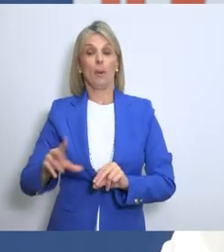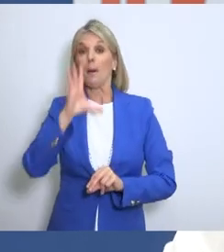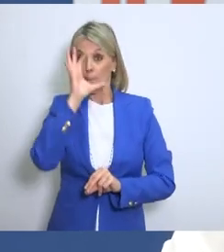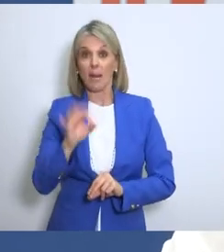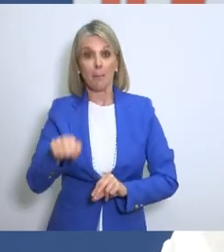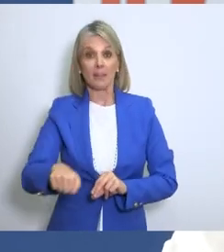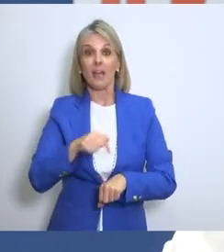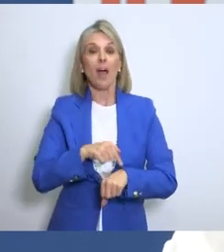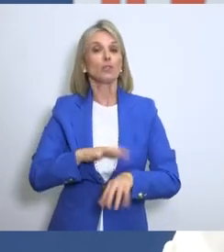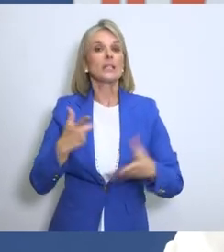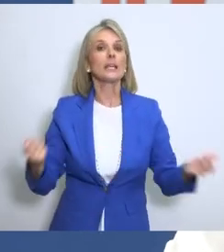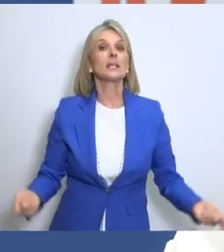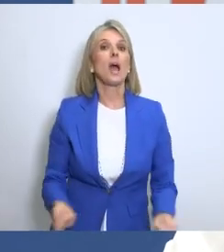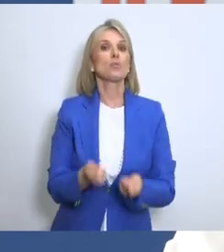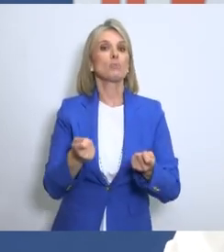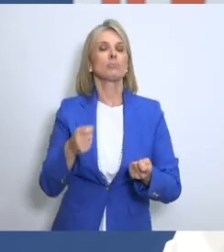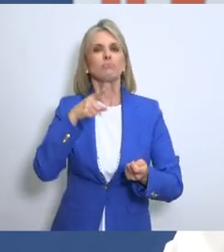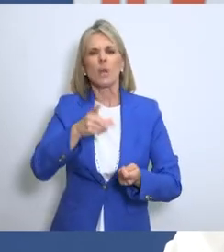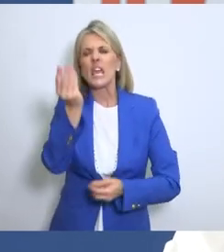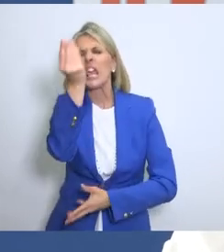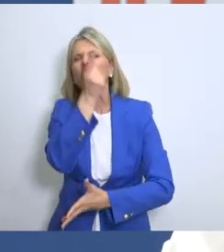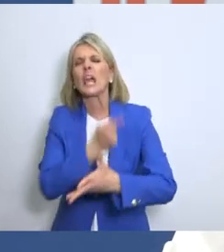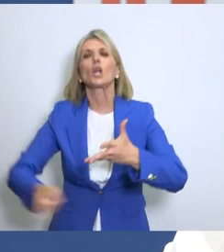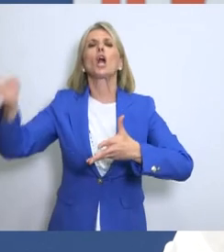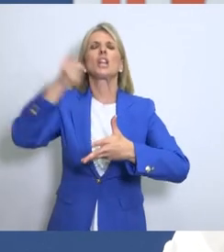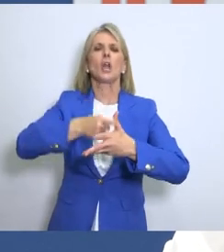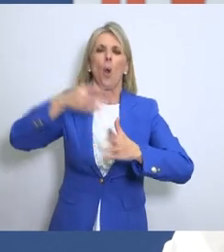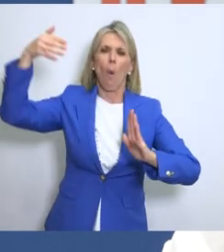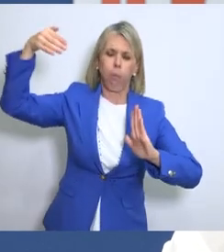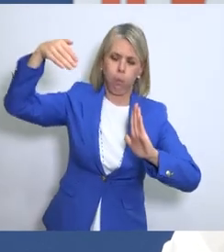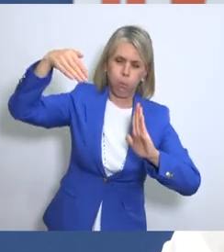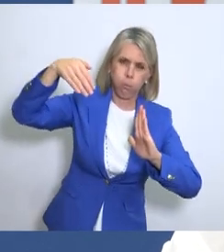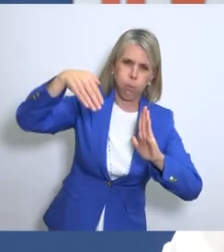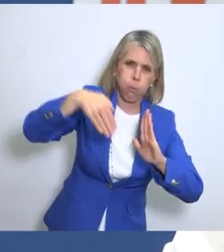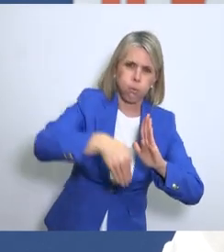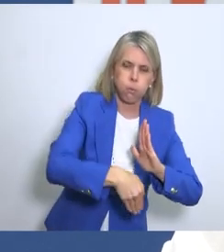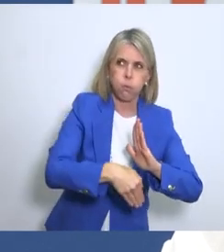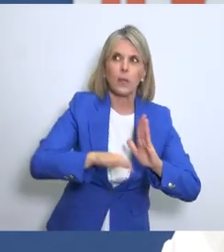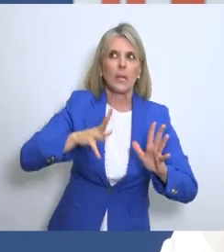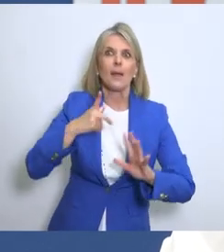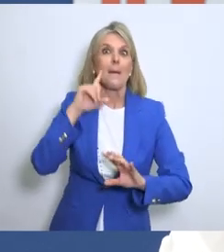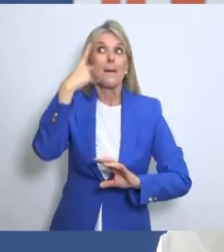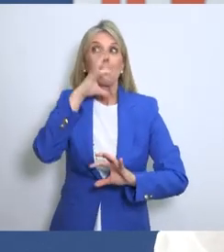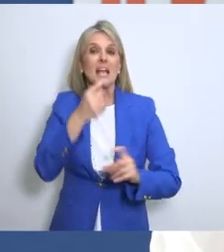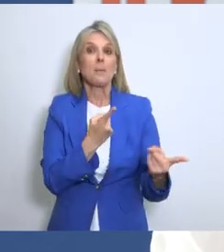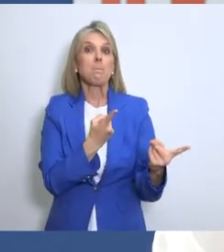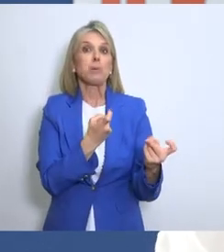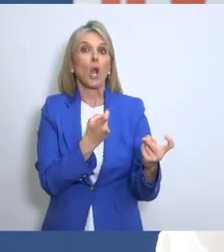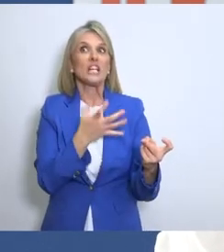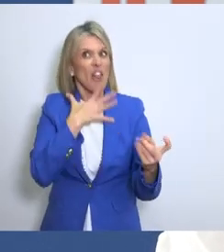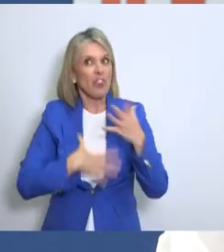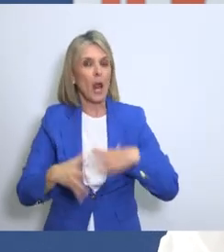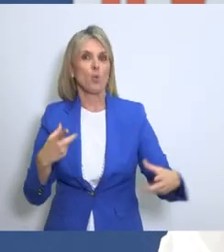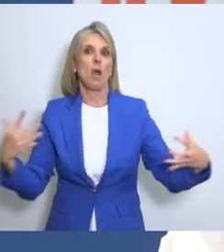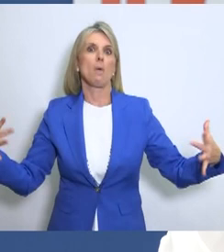πραγματικότητα, αυτό που κάνουν είναι ότι μας βυθίζουν όλο και περισσότερο στην κλιμάκωση της σύγκρουσης με την Ουκρανία και μάλιστα